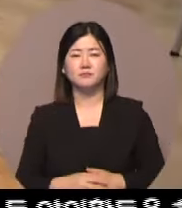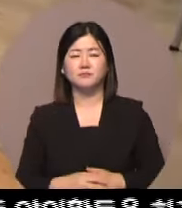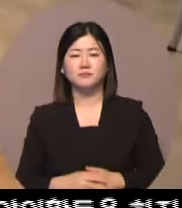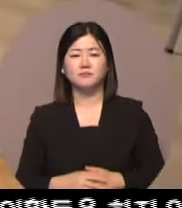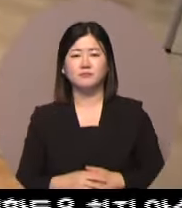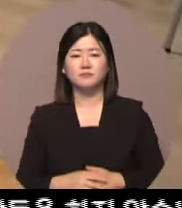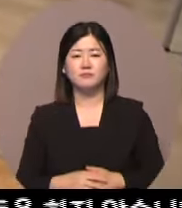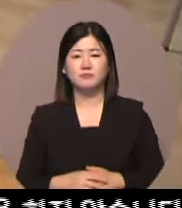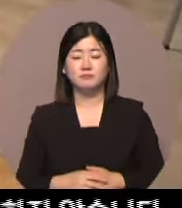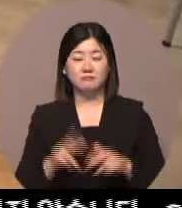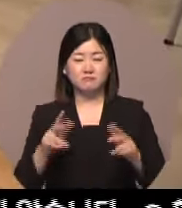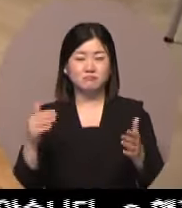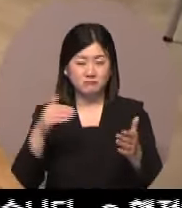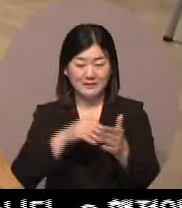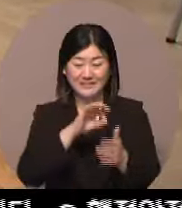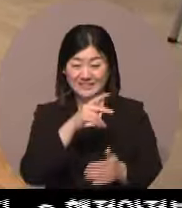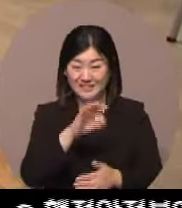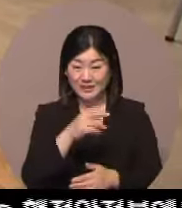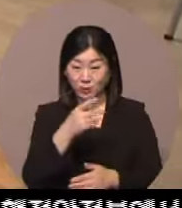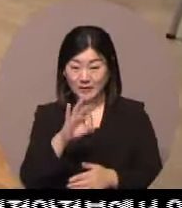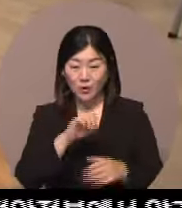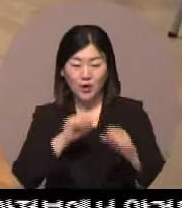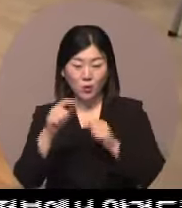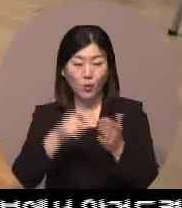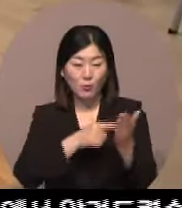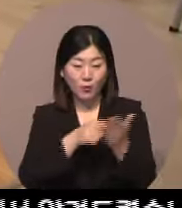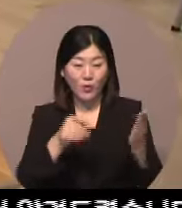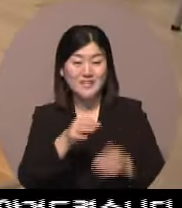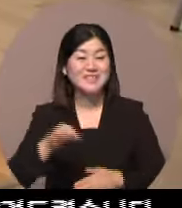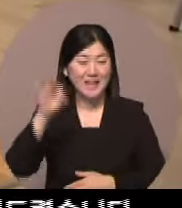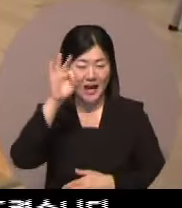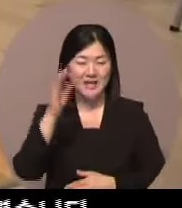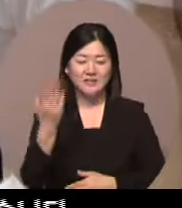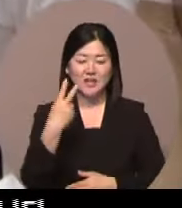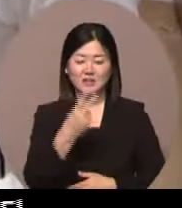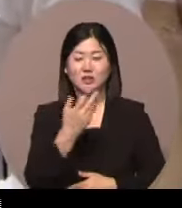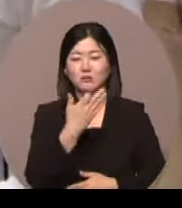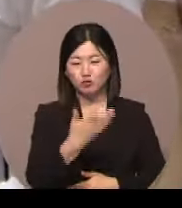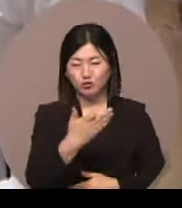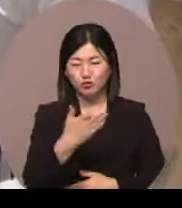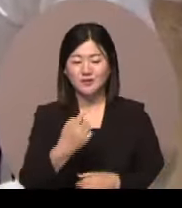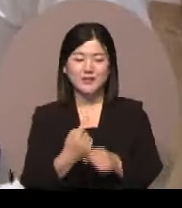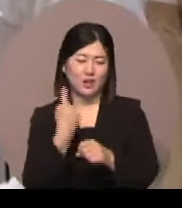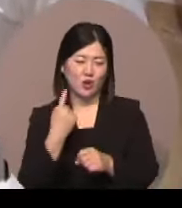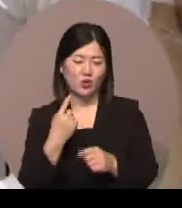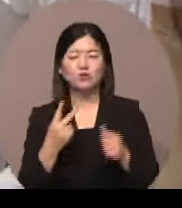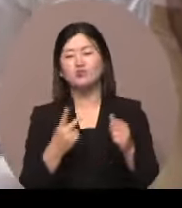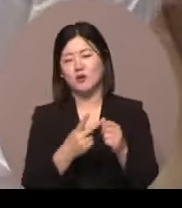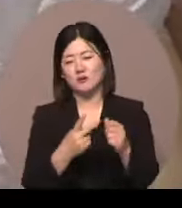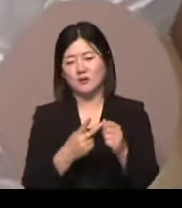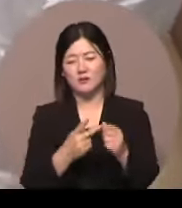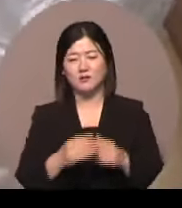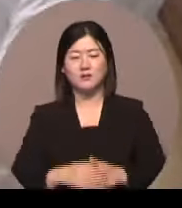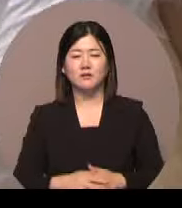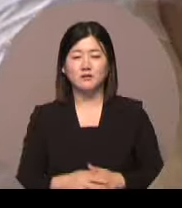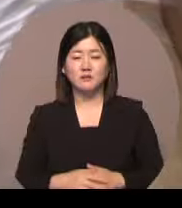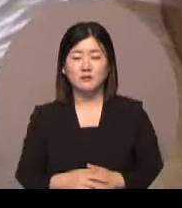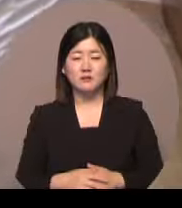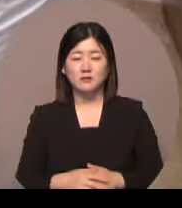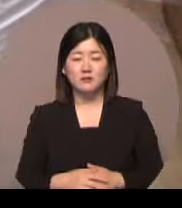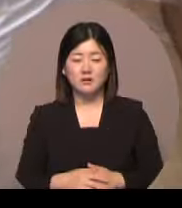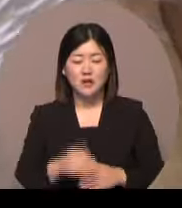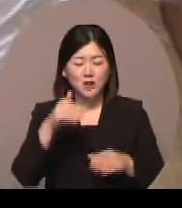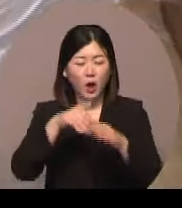없습니다 지금까지 이통장 급비 인상된 건 19년과 지난해 두번입니다 모두